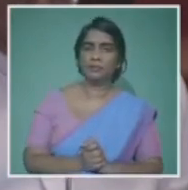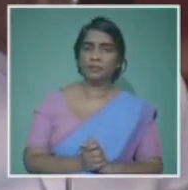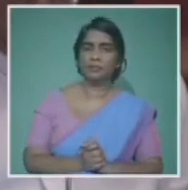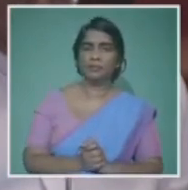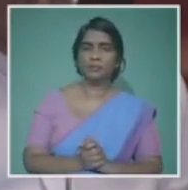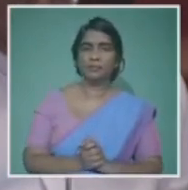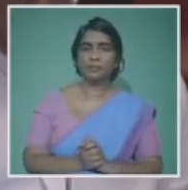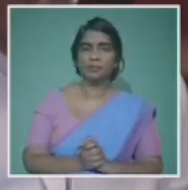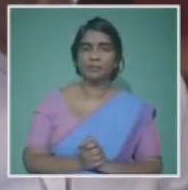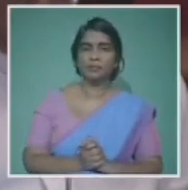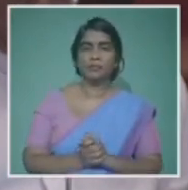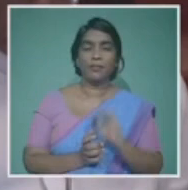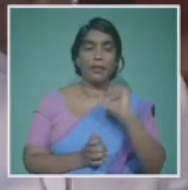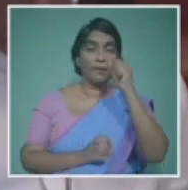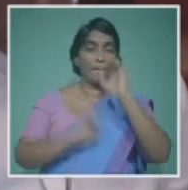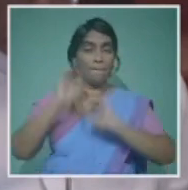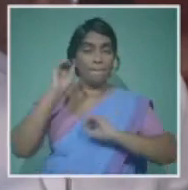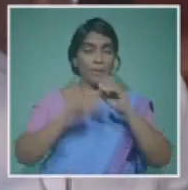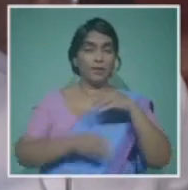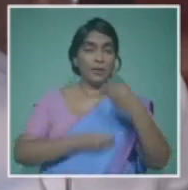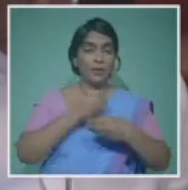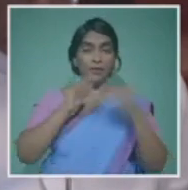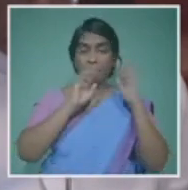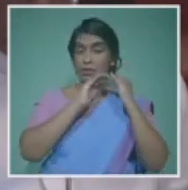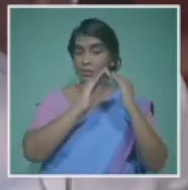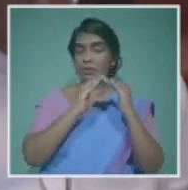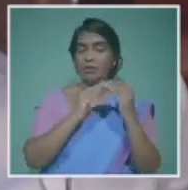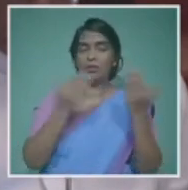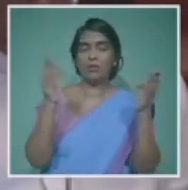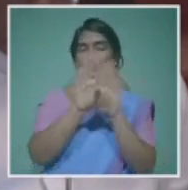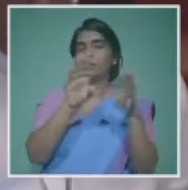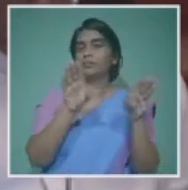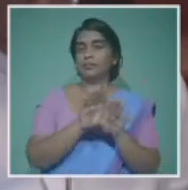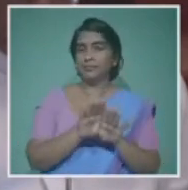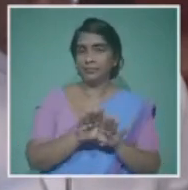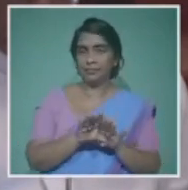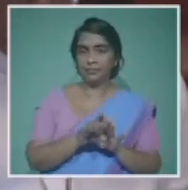50% of the factories are closed. Factories ini ada pada aku halah.